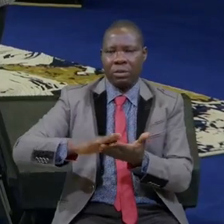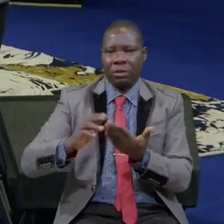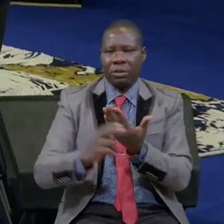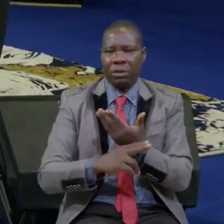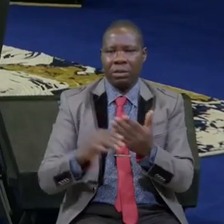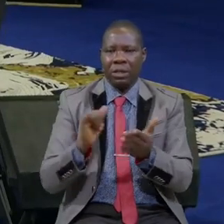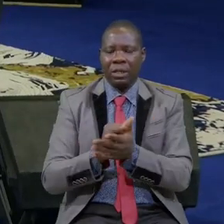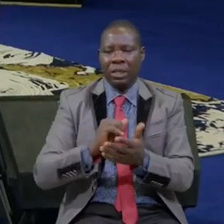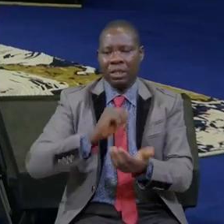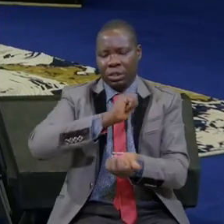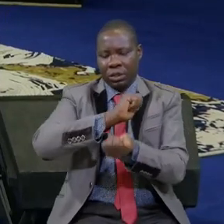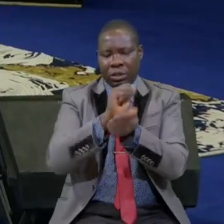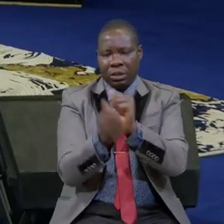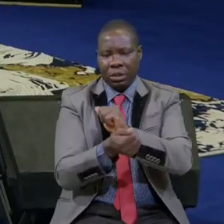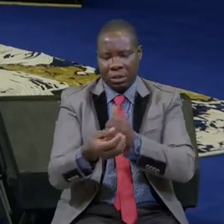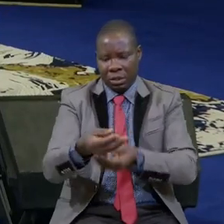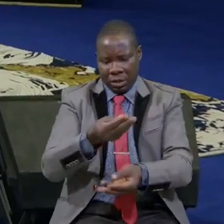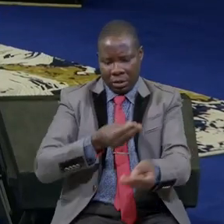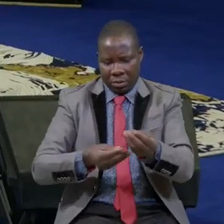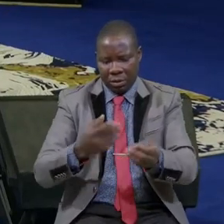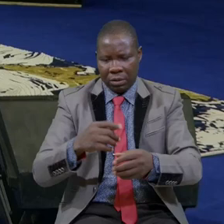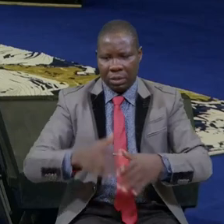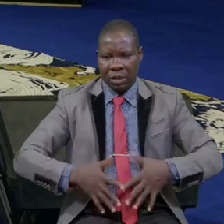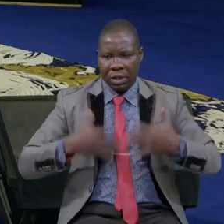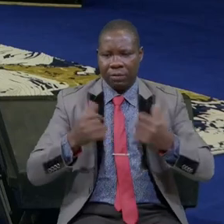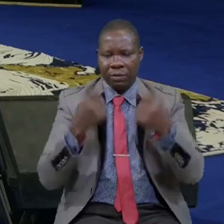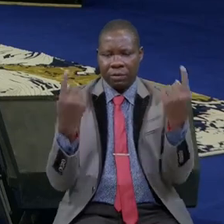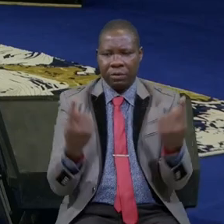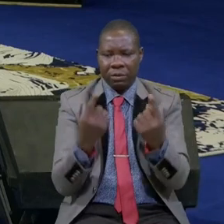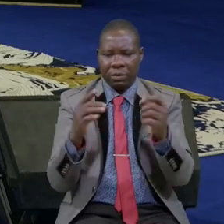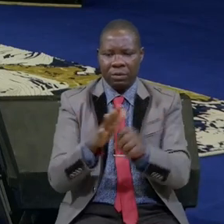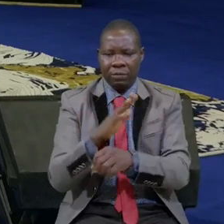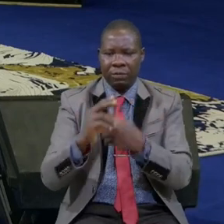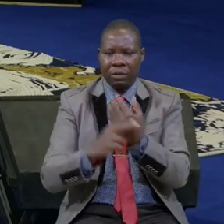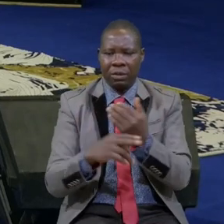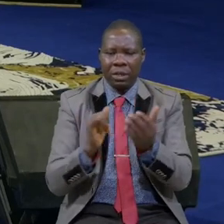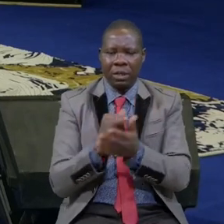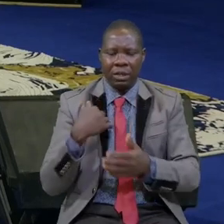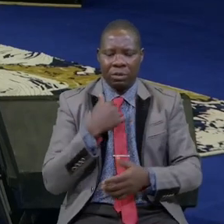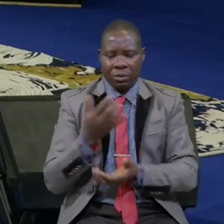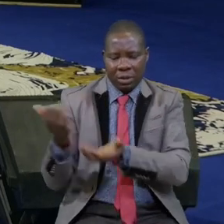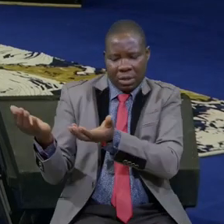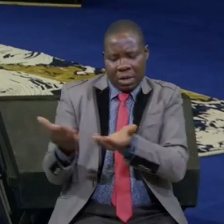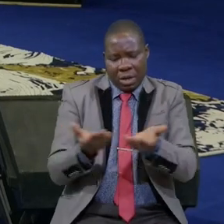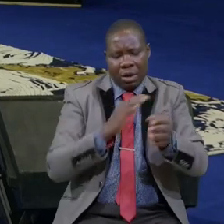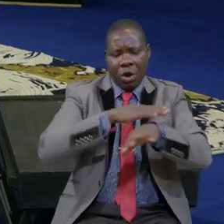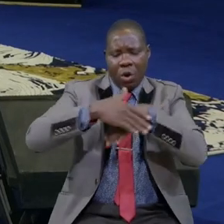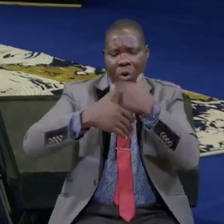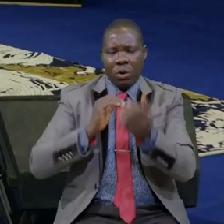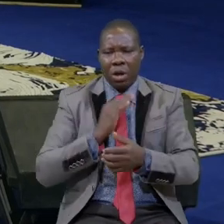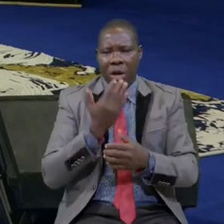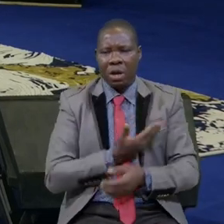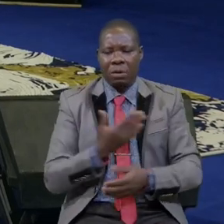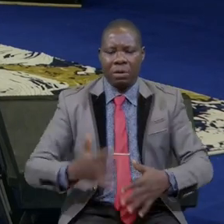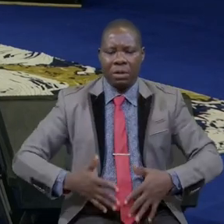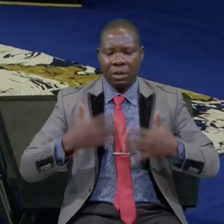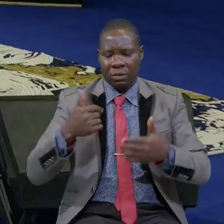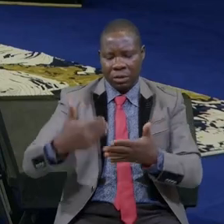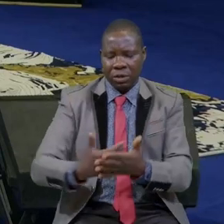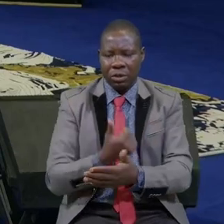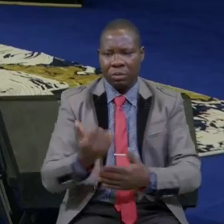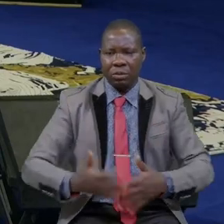Qui remplace la vie du péché que nous trimballons toute notre vie. Une nouvelle vie. J'ai